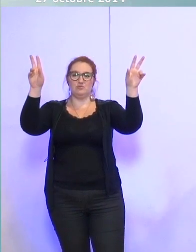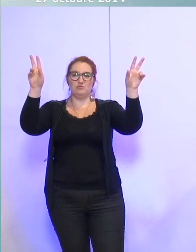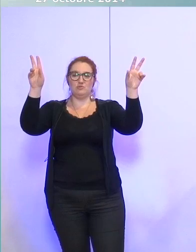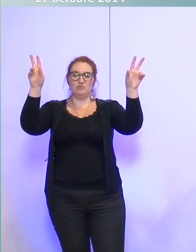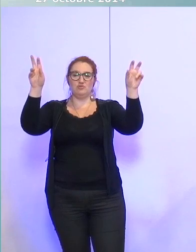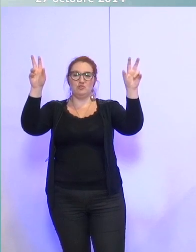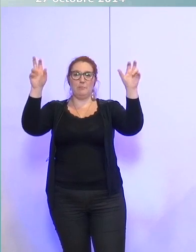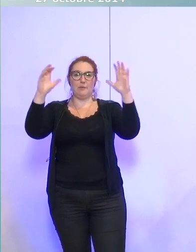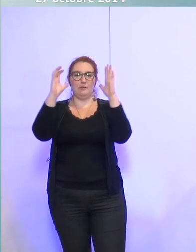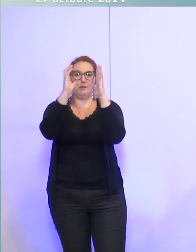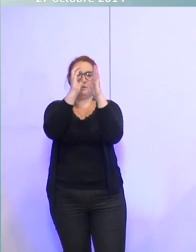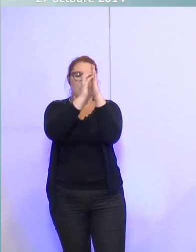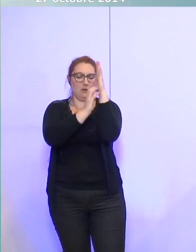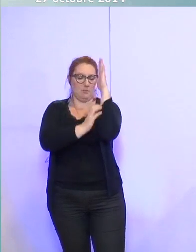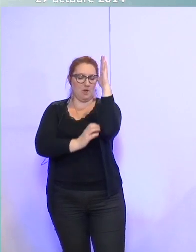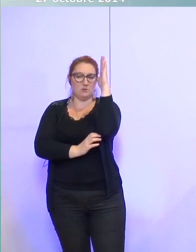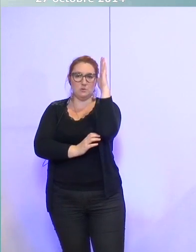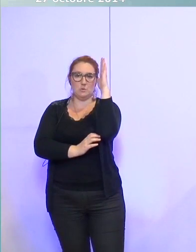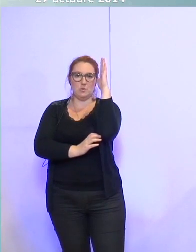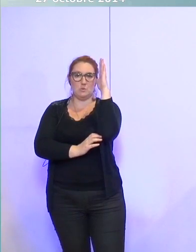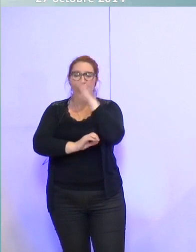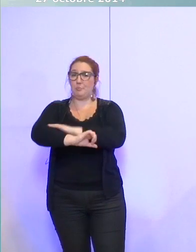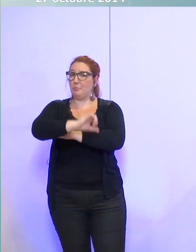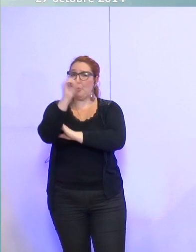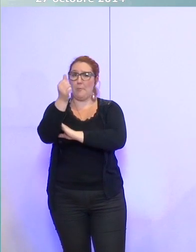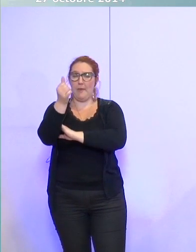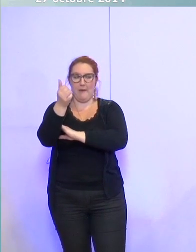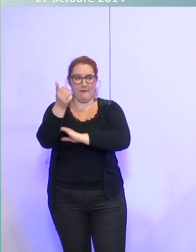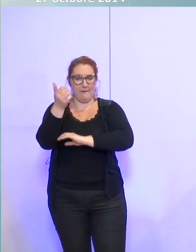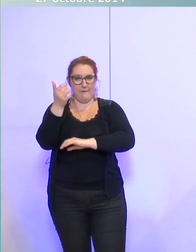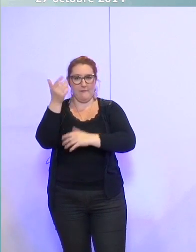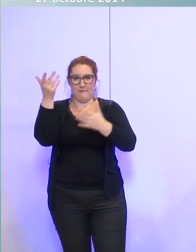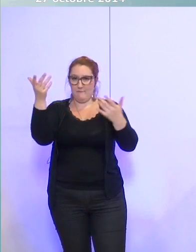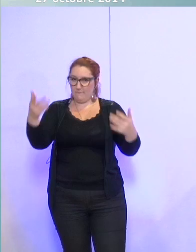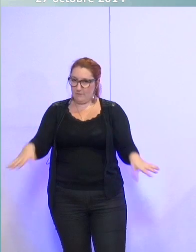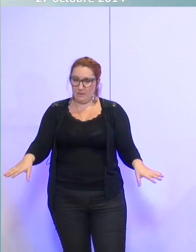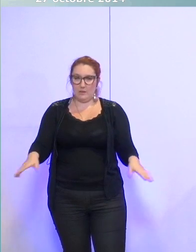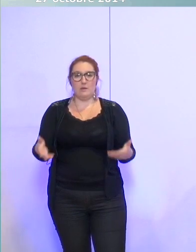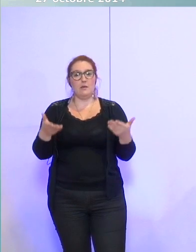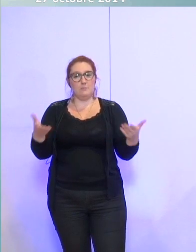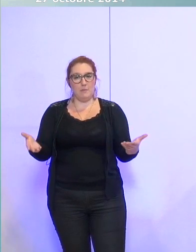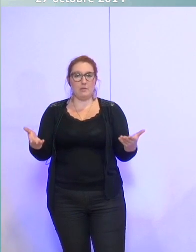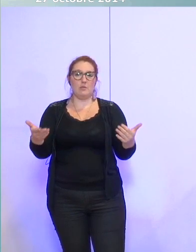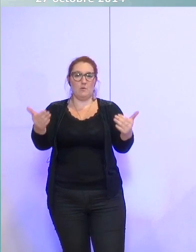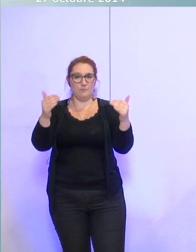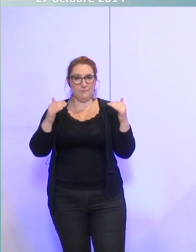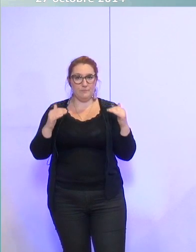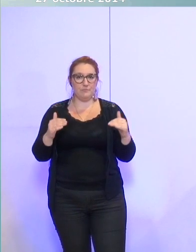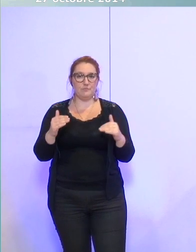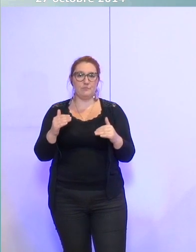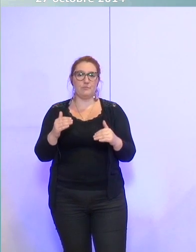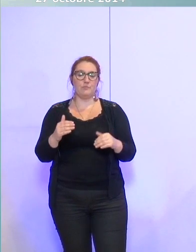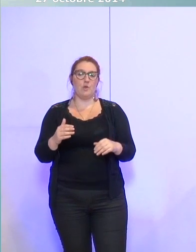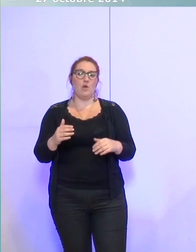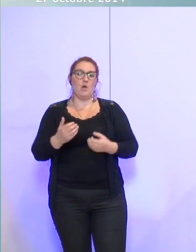les délibérations, les premières délibérations. Et nous arrivons donc aux vœux déposés par le